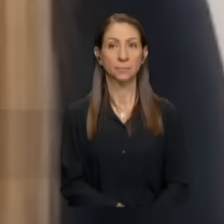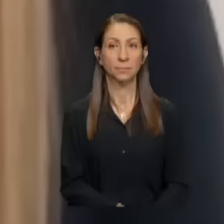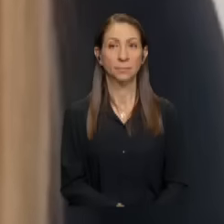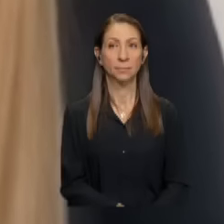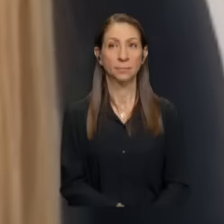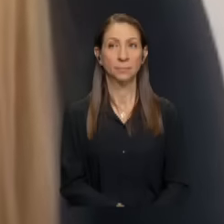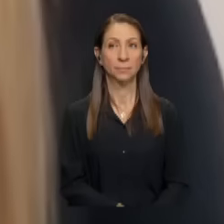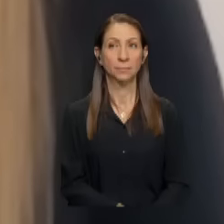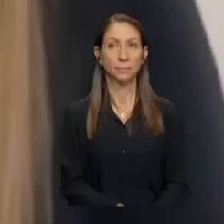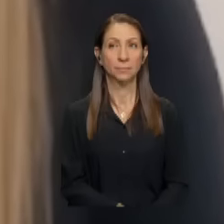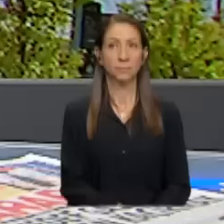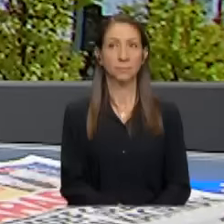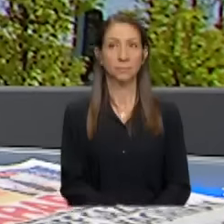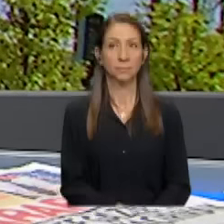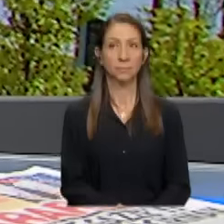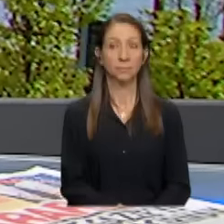bekliyorlar.